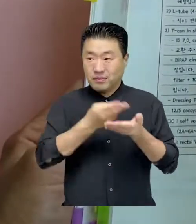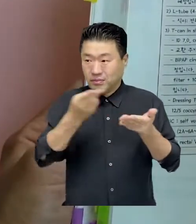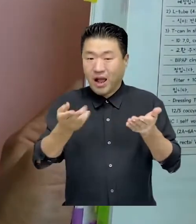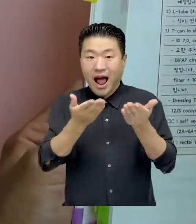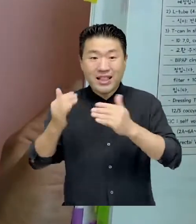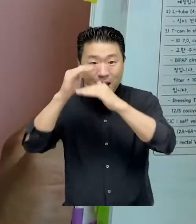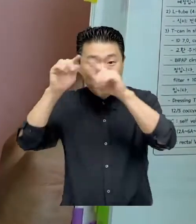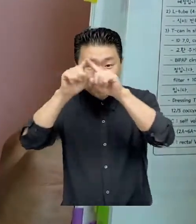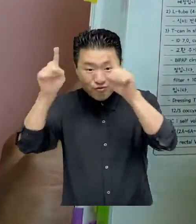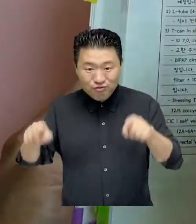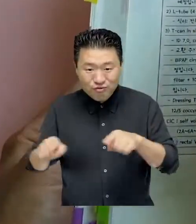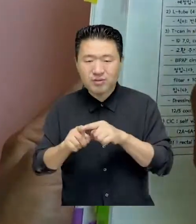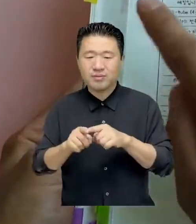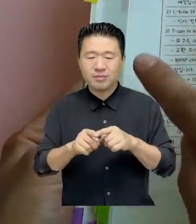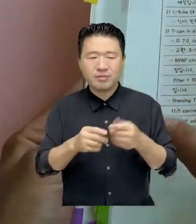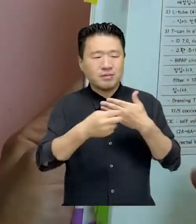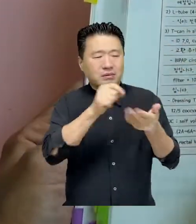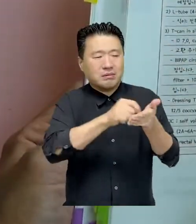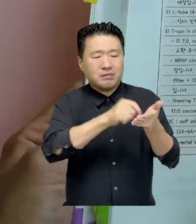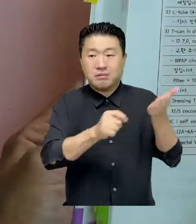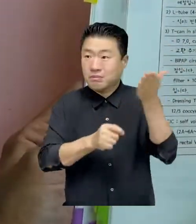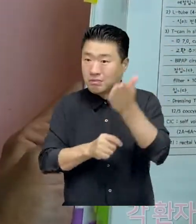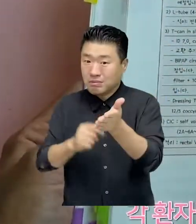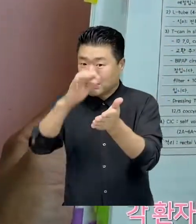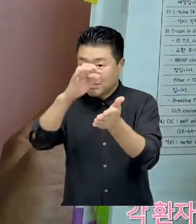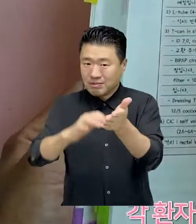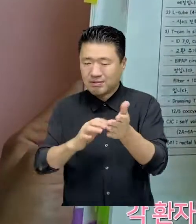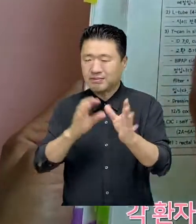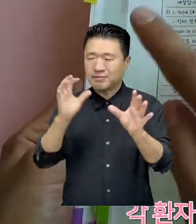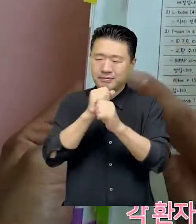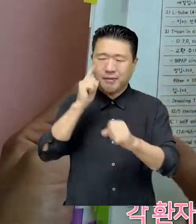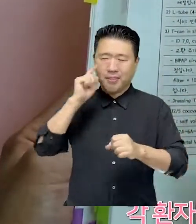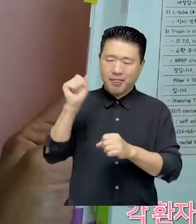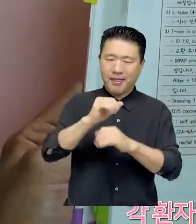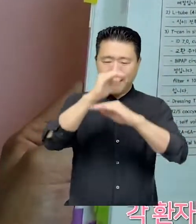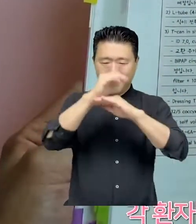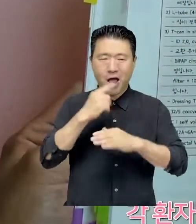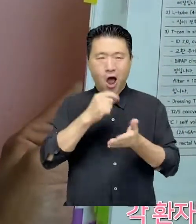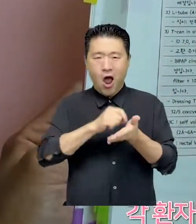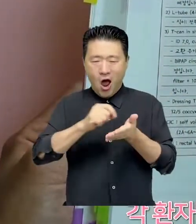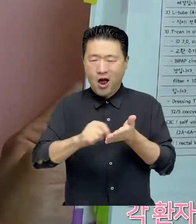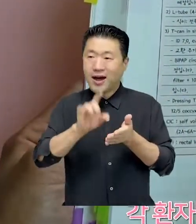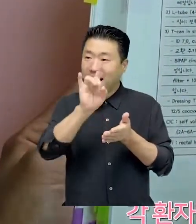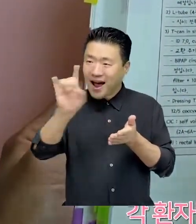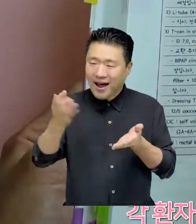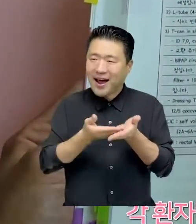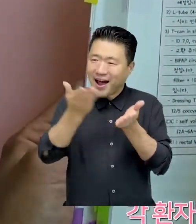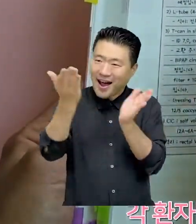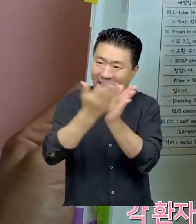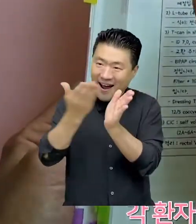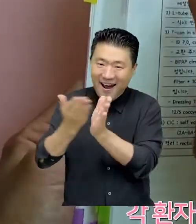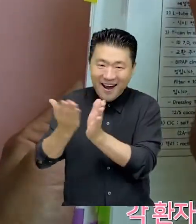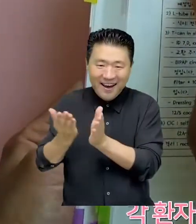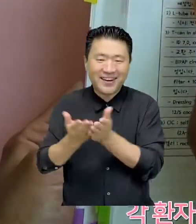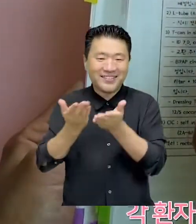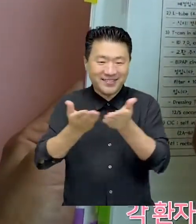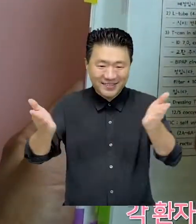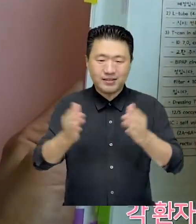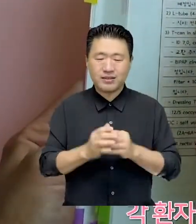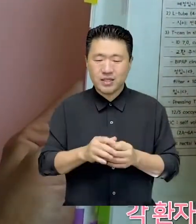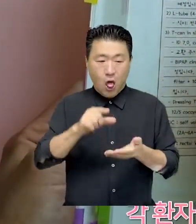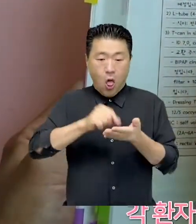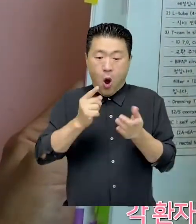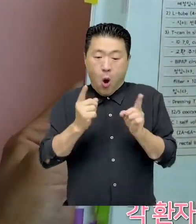퇴원 안내문에 보통 간호사들이 적어주는 내용들 저는 이렇게 한 번에 적어놨다가 각 환자별로 적용해서